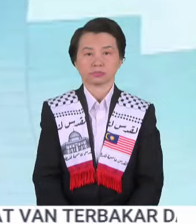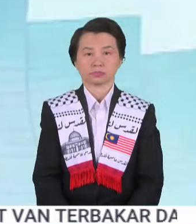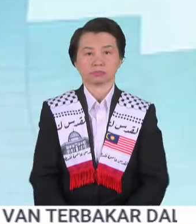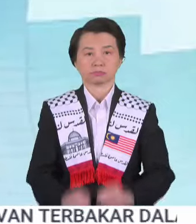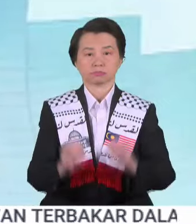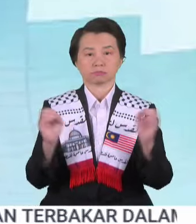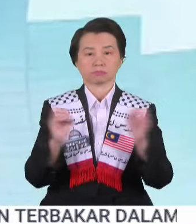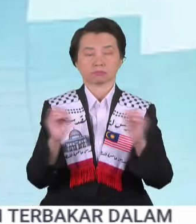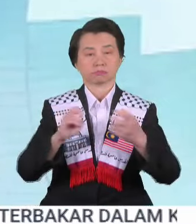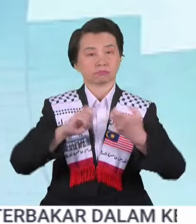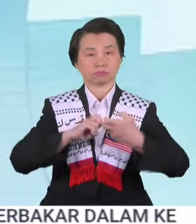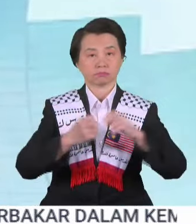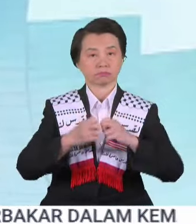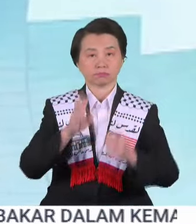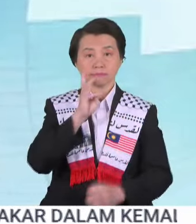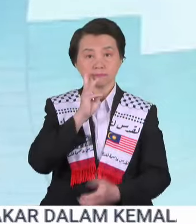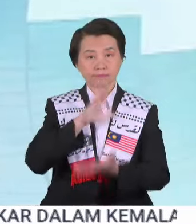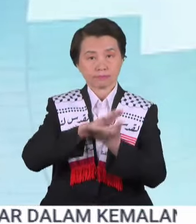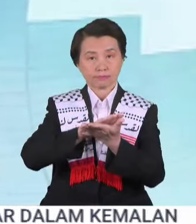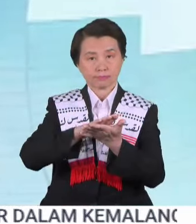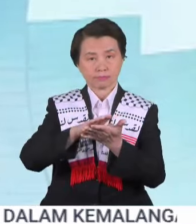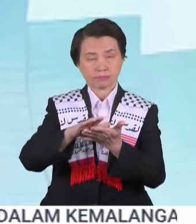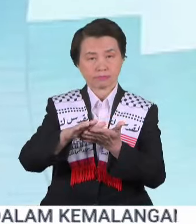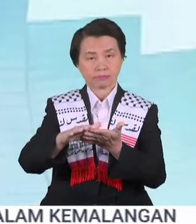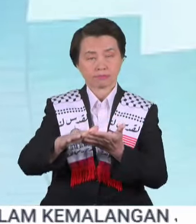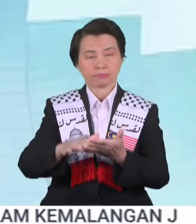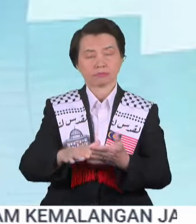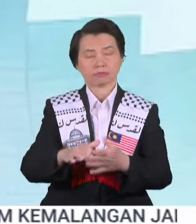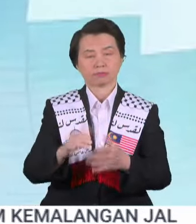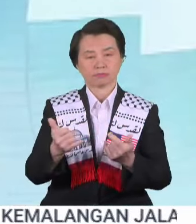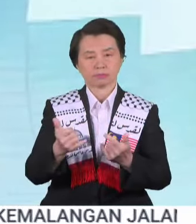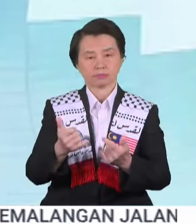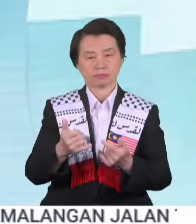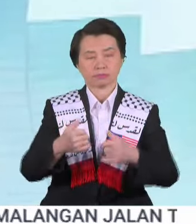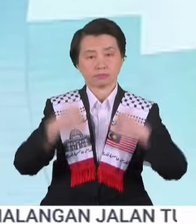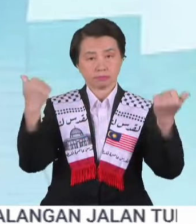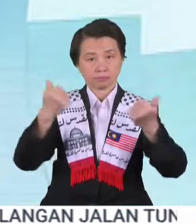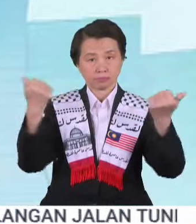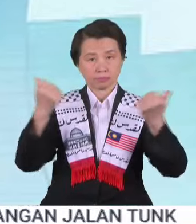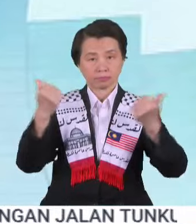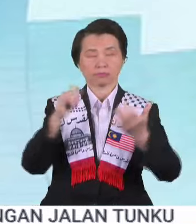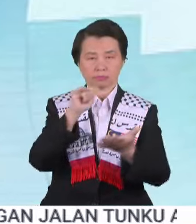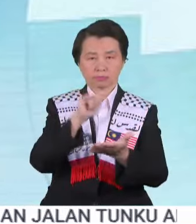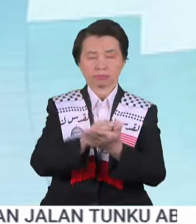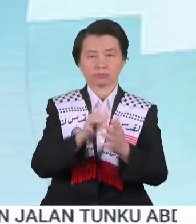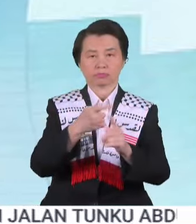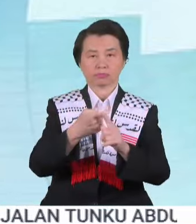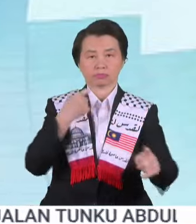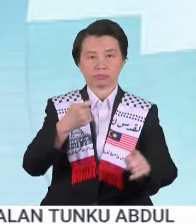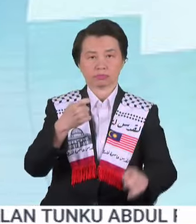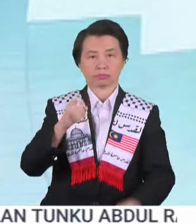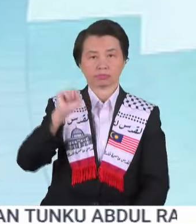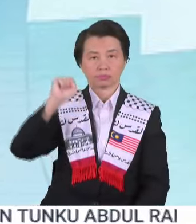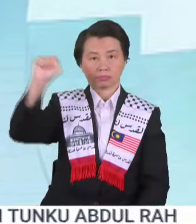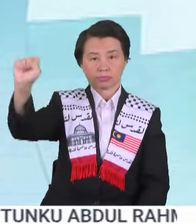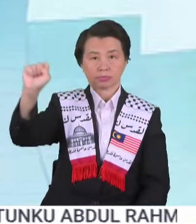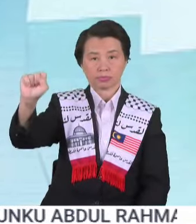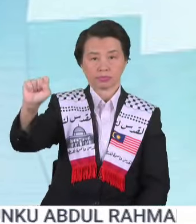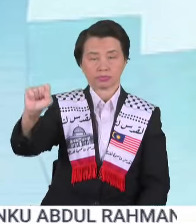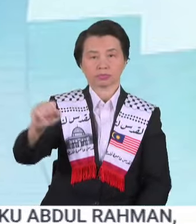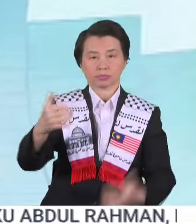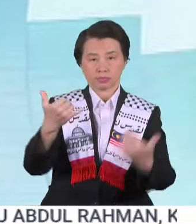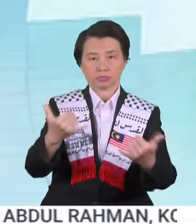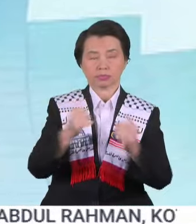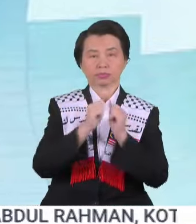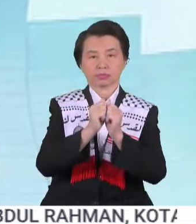Tiada aduan masalah bekalan air bersih diterima ketika sambutan Aidilfitri. Itu antara paparan dari Negeri di Bawah Payung.